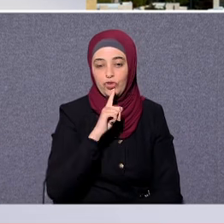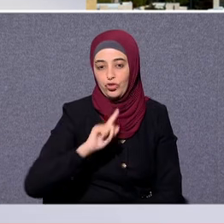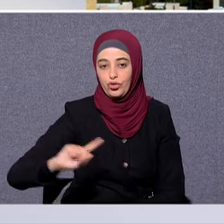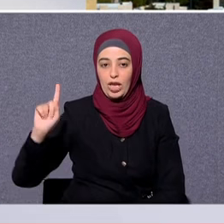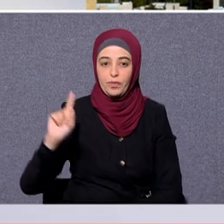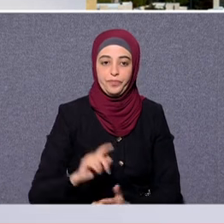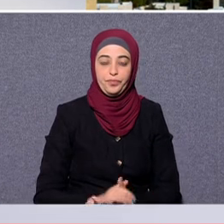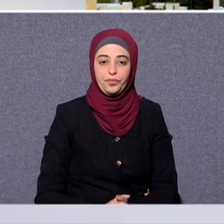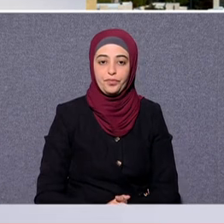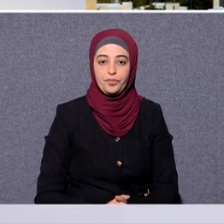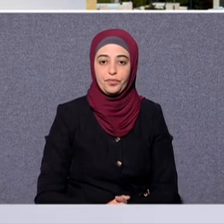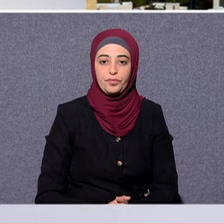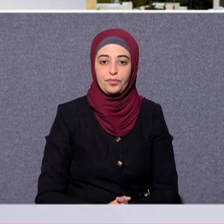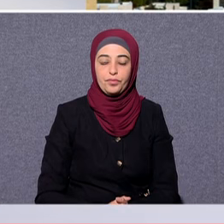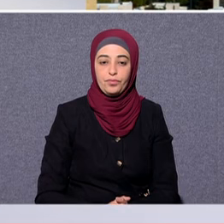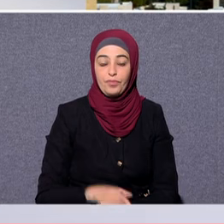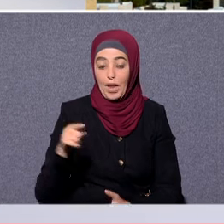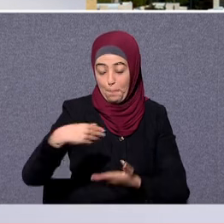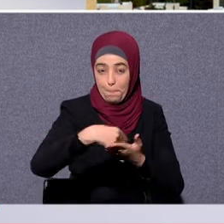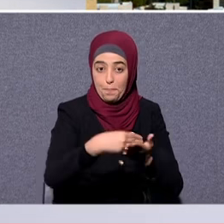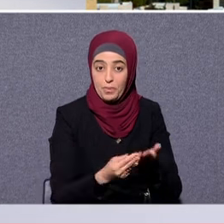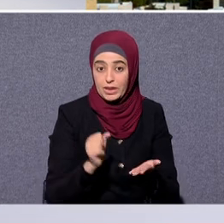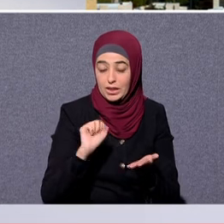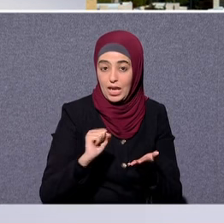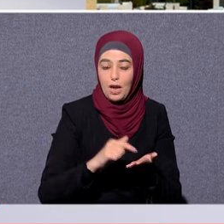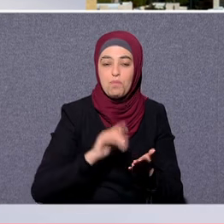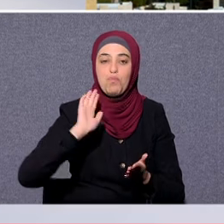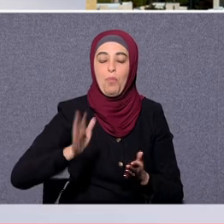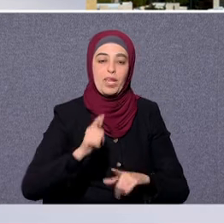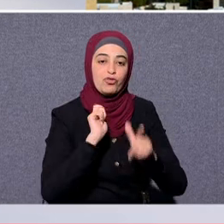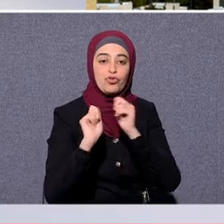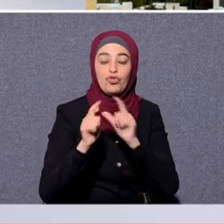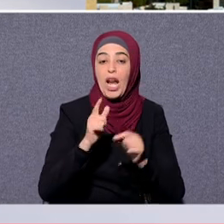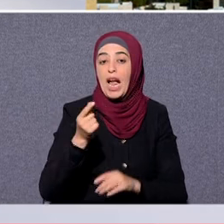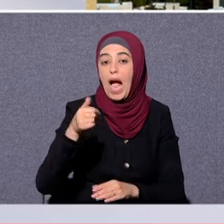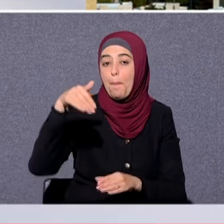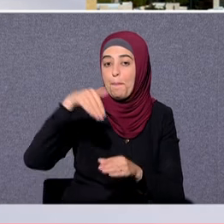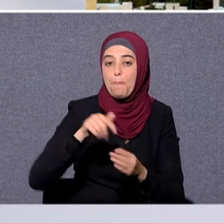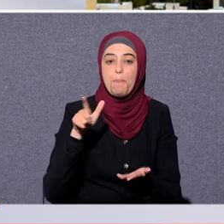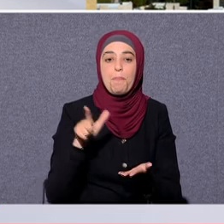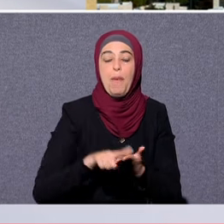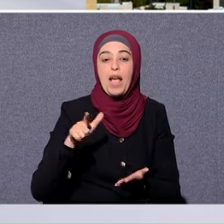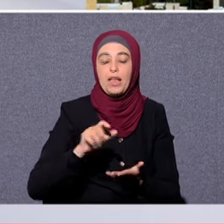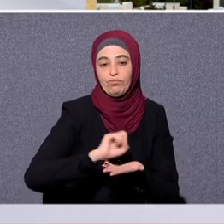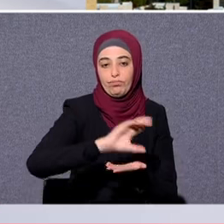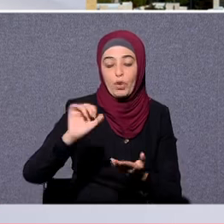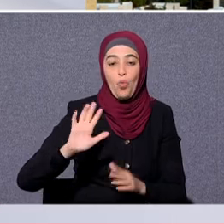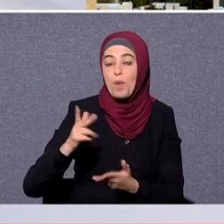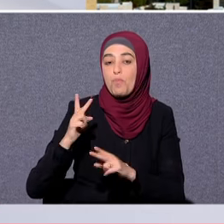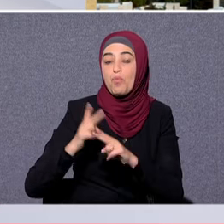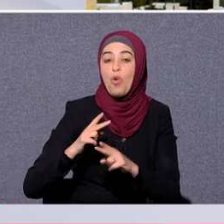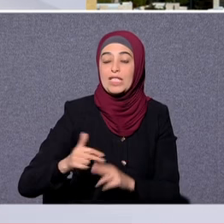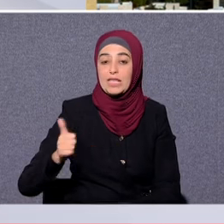الله. فهذه البطاقات تمكنهم من الشراء بقيمة 100 دينار من أسواق